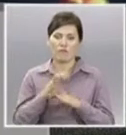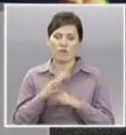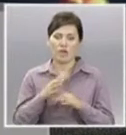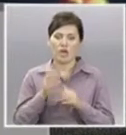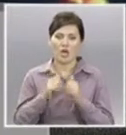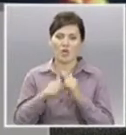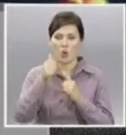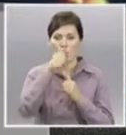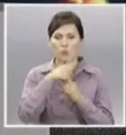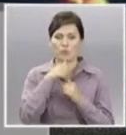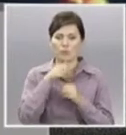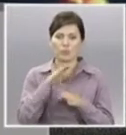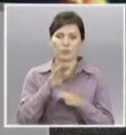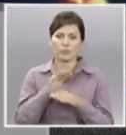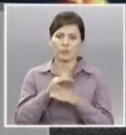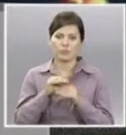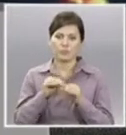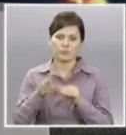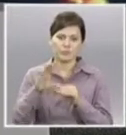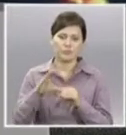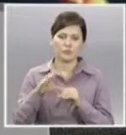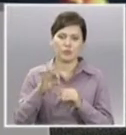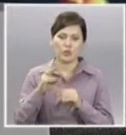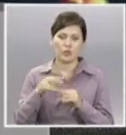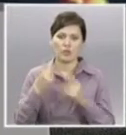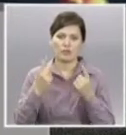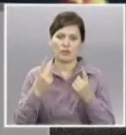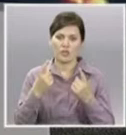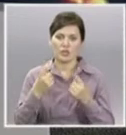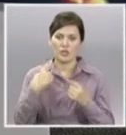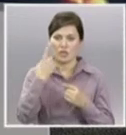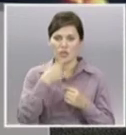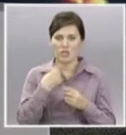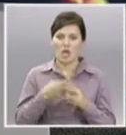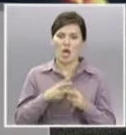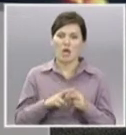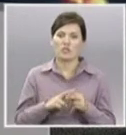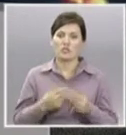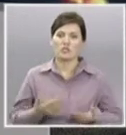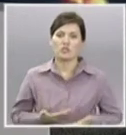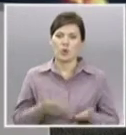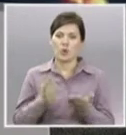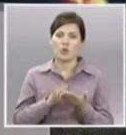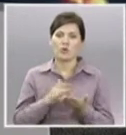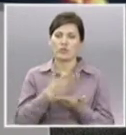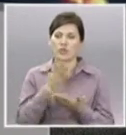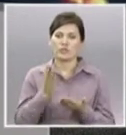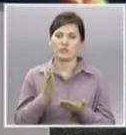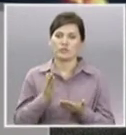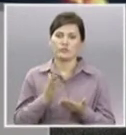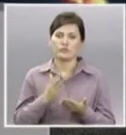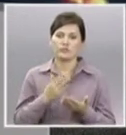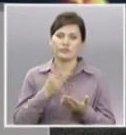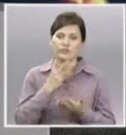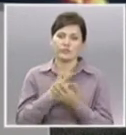ежегодно пополняем фонды выдающиеся личности, которые жили в городе нашем, они сдают